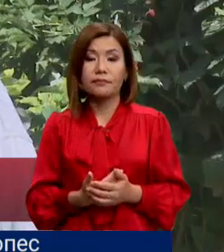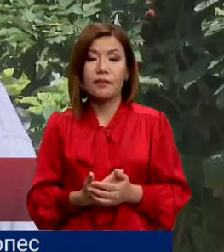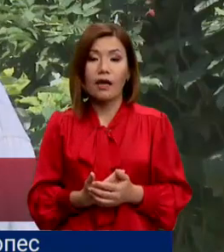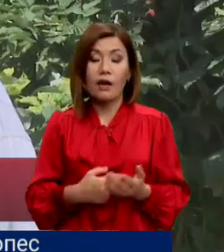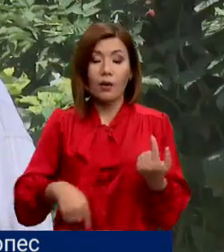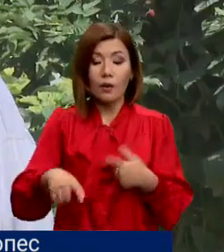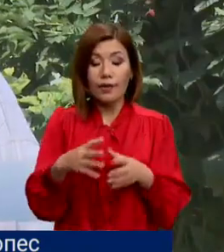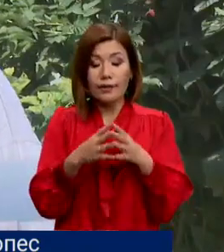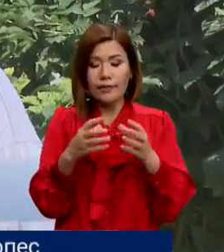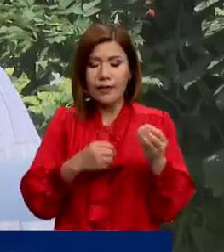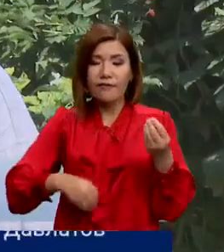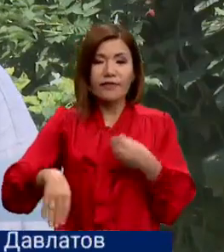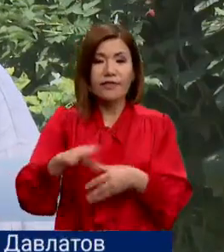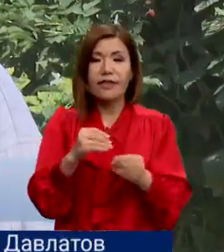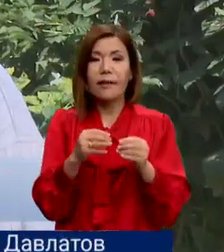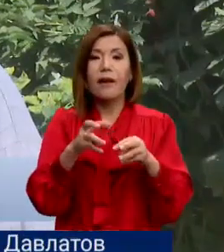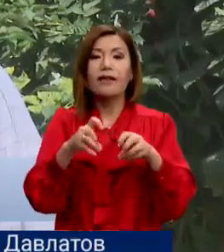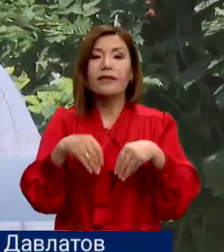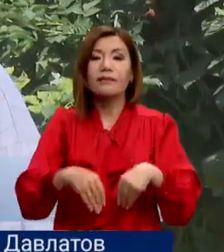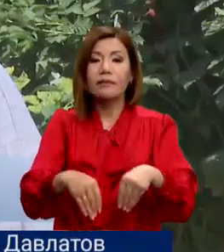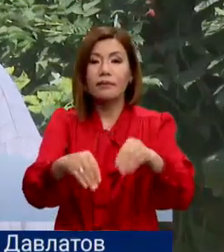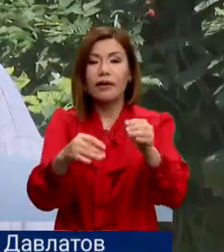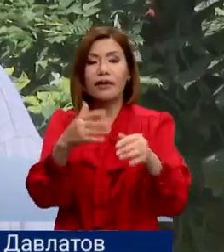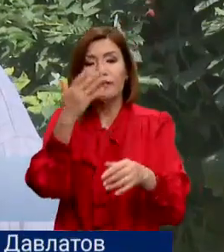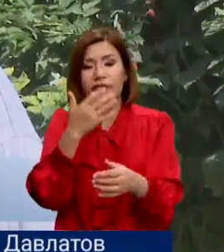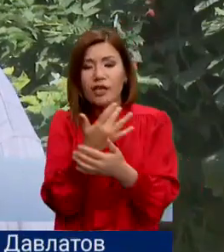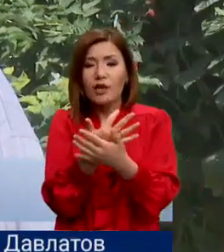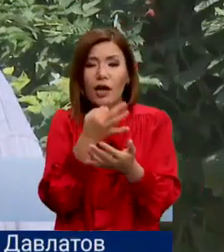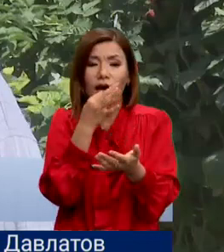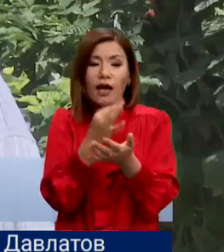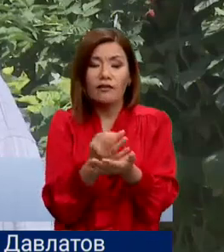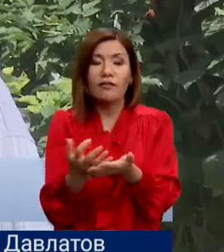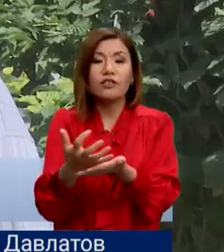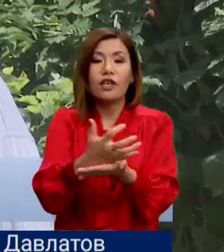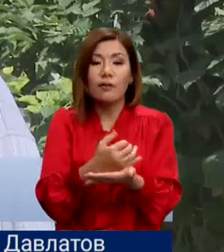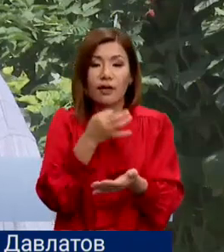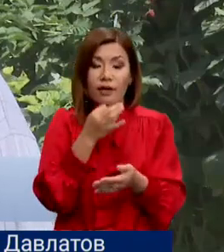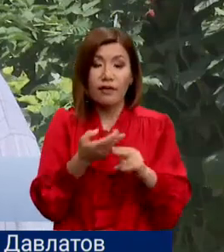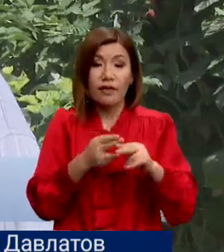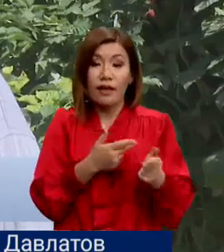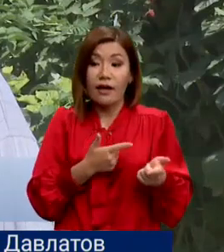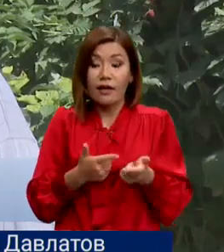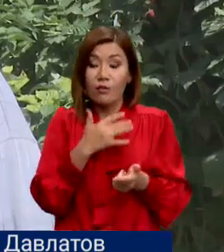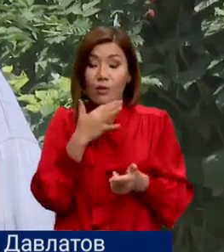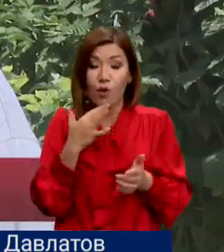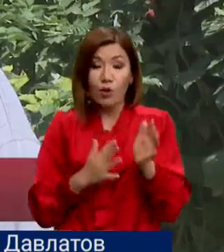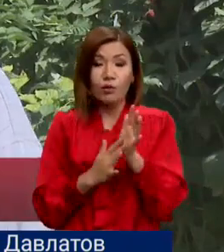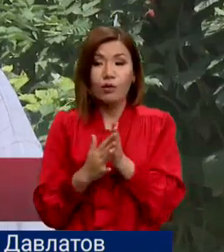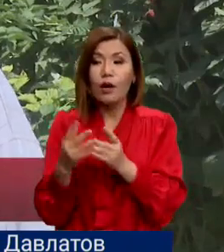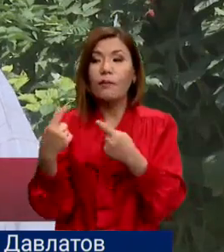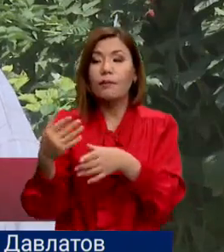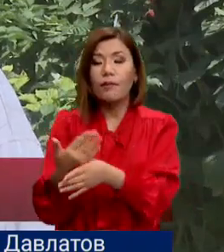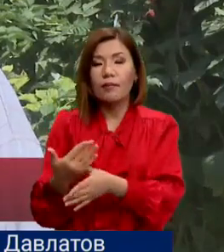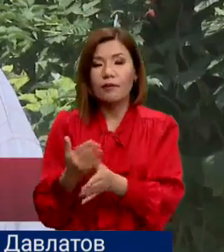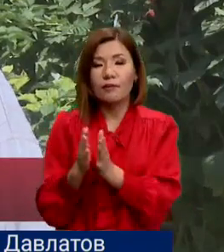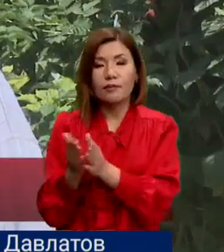У нас вся семья малиной занимается, мы со снохой отвечаем за сбор урожая. Когда ягод много, берем на работу